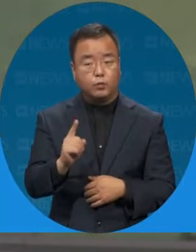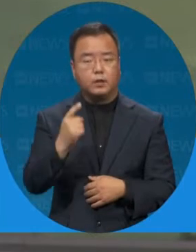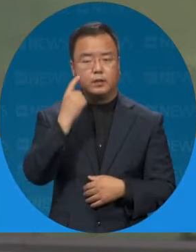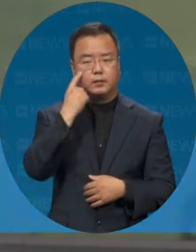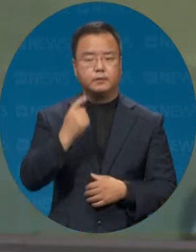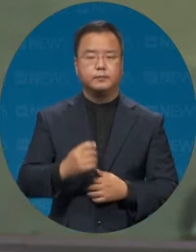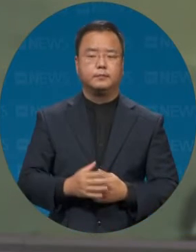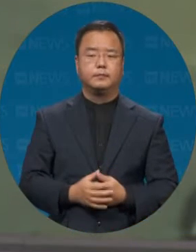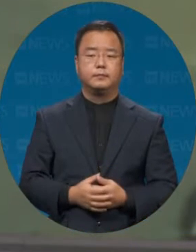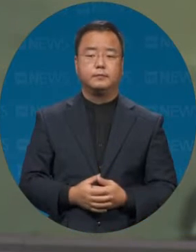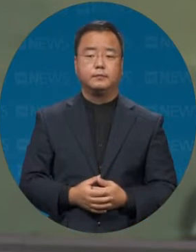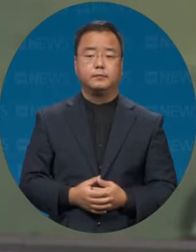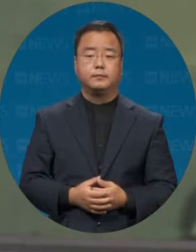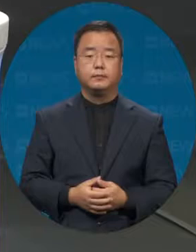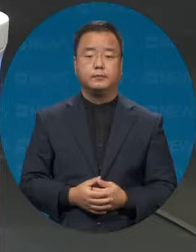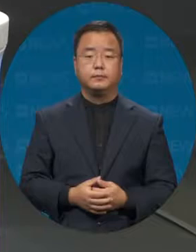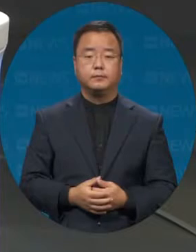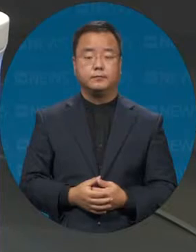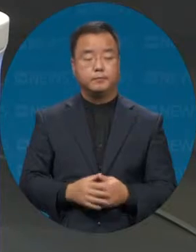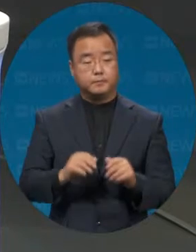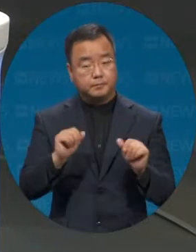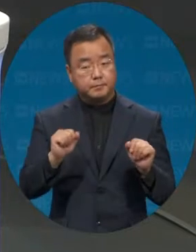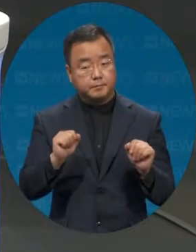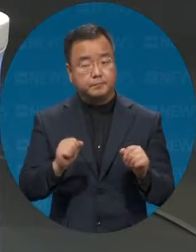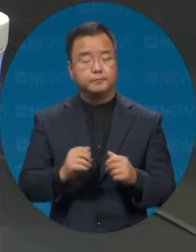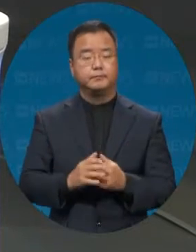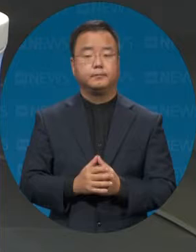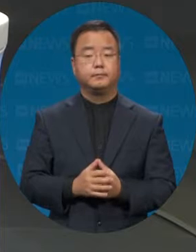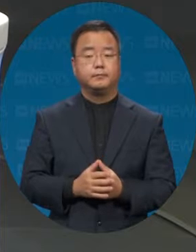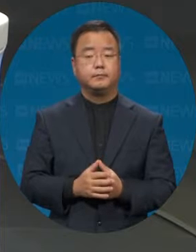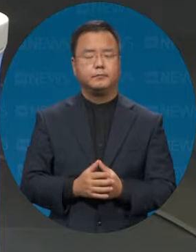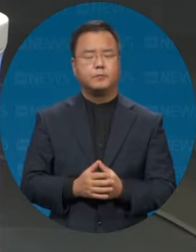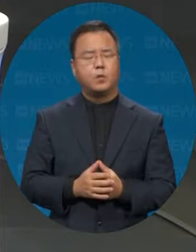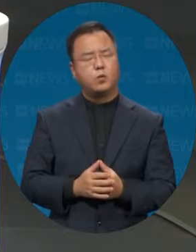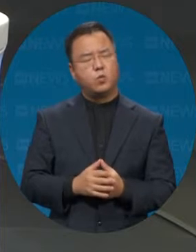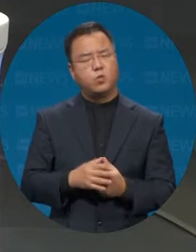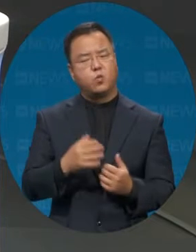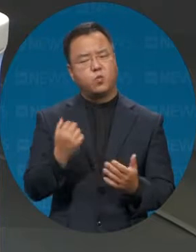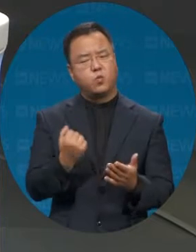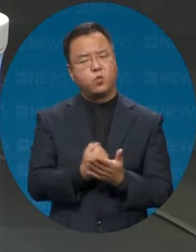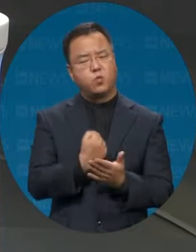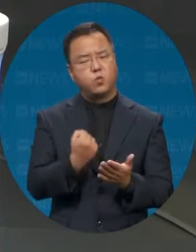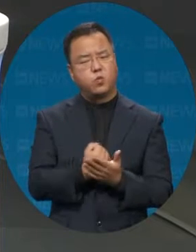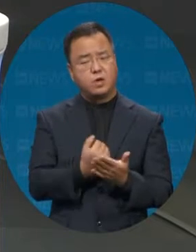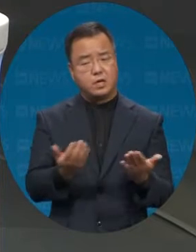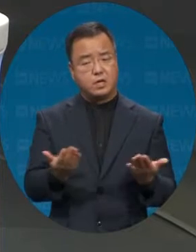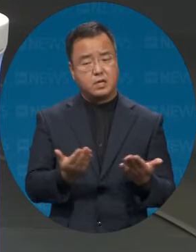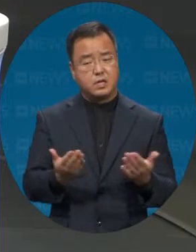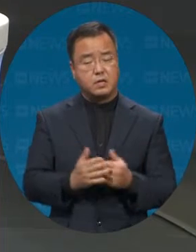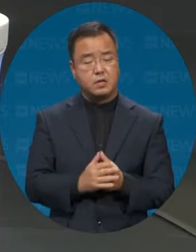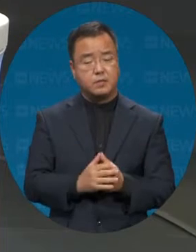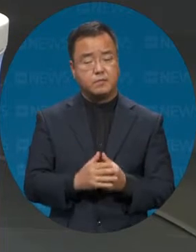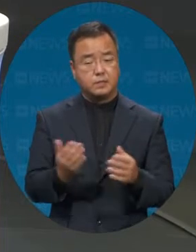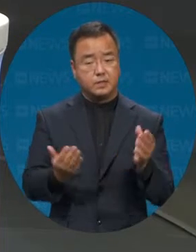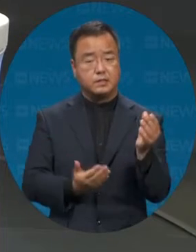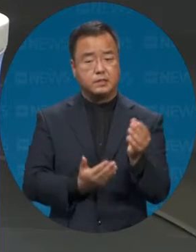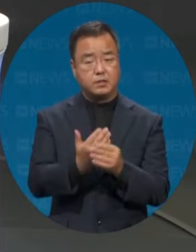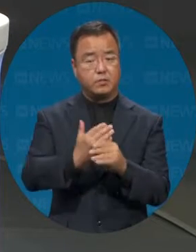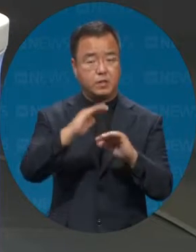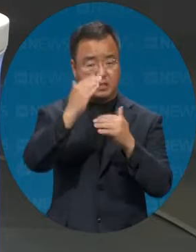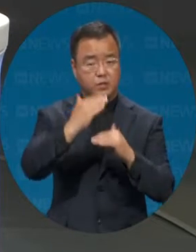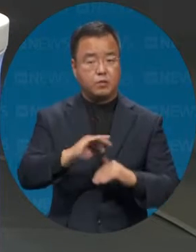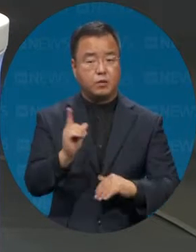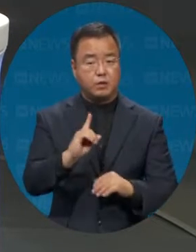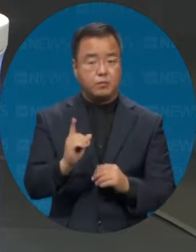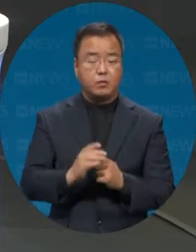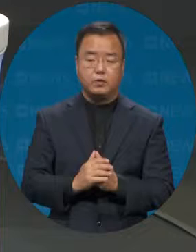에서 자세히 살펴보겠습니다 자금 쳐 기자 안녕하세요 안녕하세요 일단 굉장히 안타까운 사건입니다 이 사건의 경위는 어떻게 됩니까